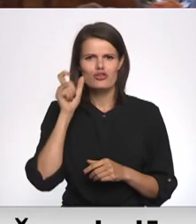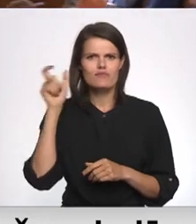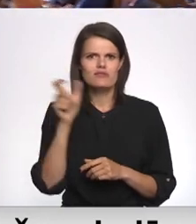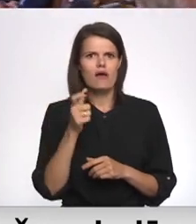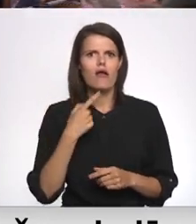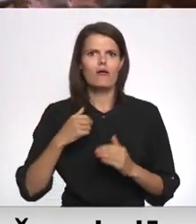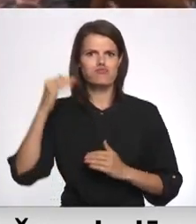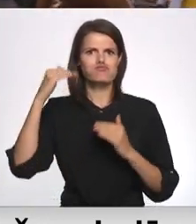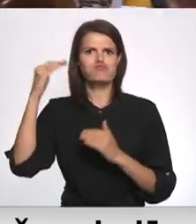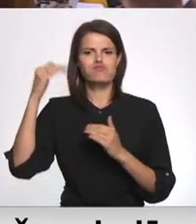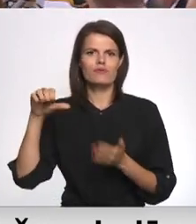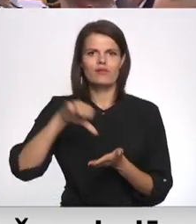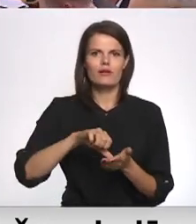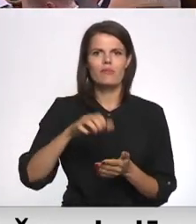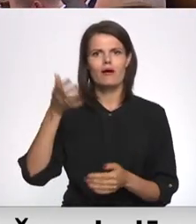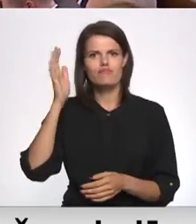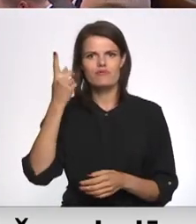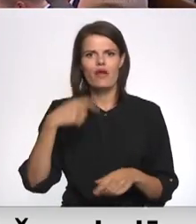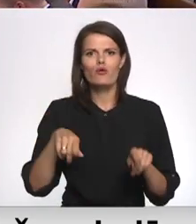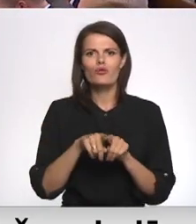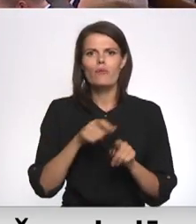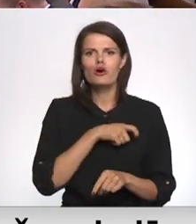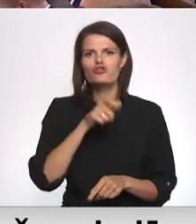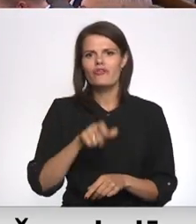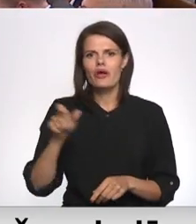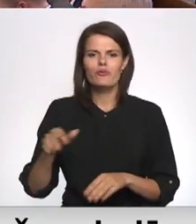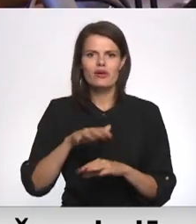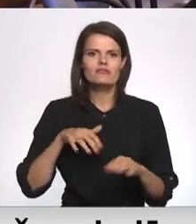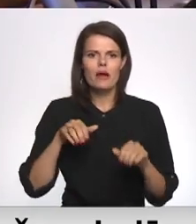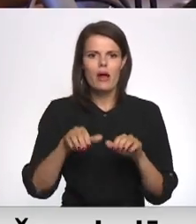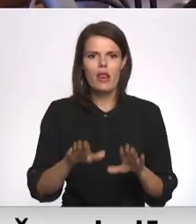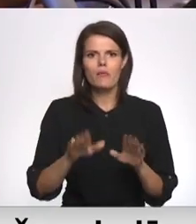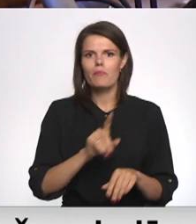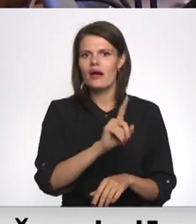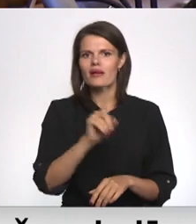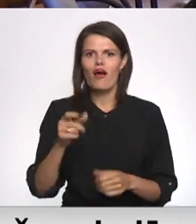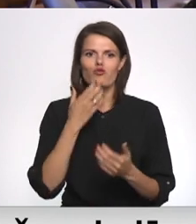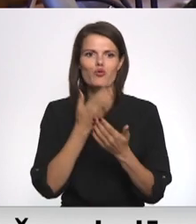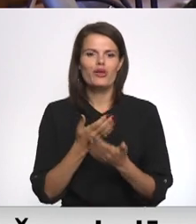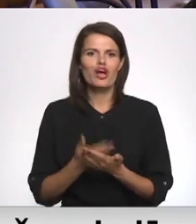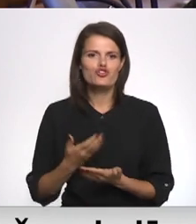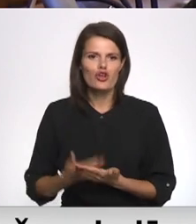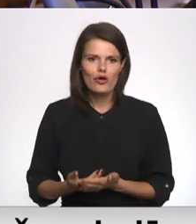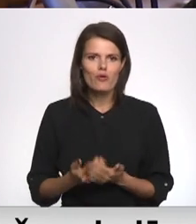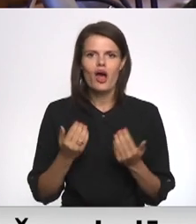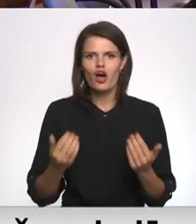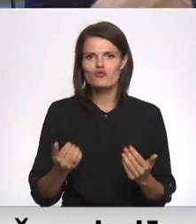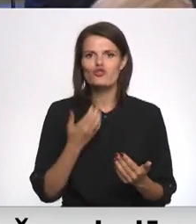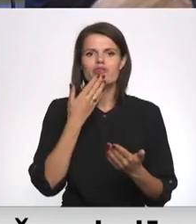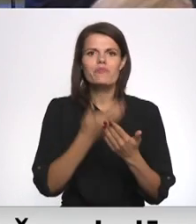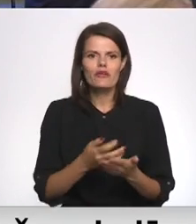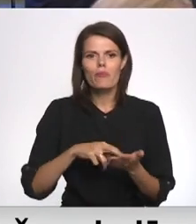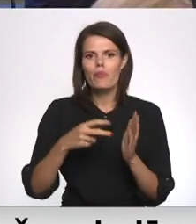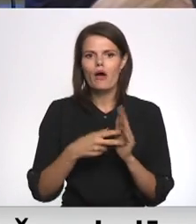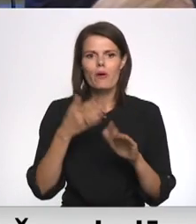tūņos reizēm tribīnē kāpjot vieniem un tiem pašiem deputātiem Saeima lēma par katru no priekšlikumiem. Esošais piedāvājums